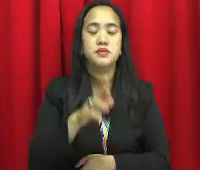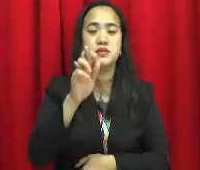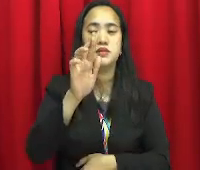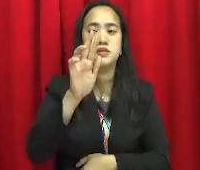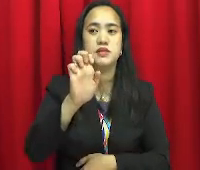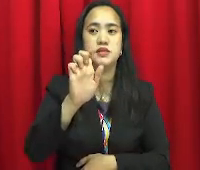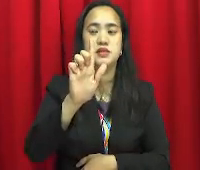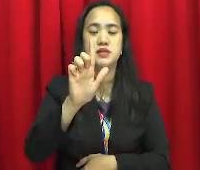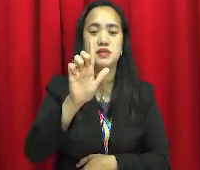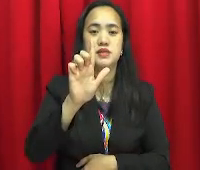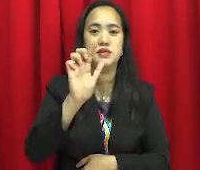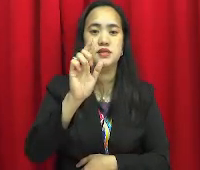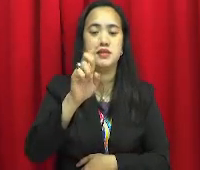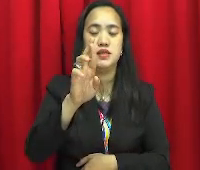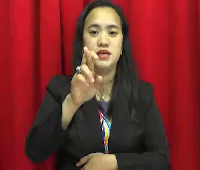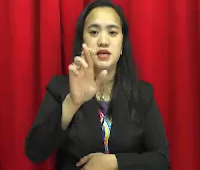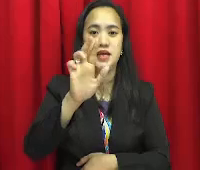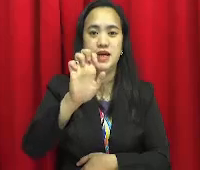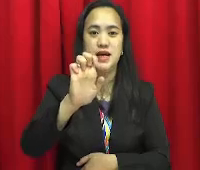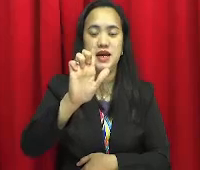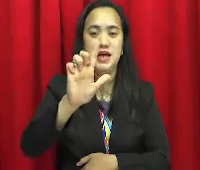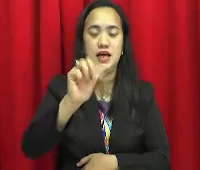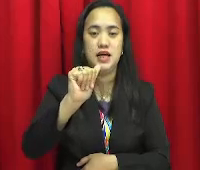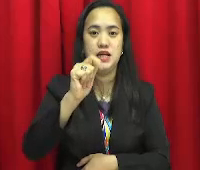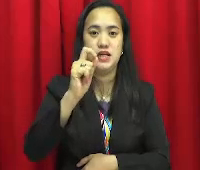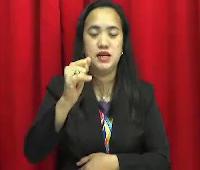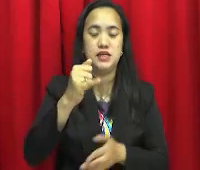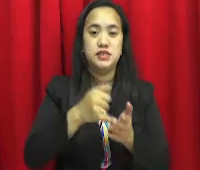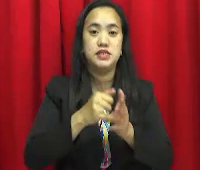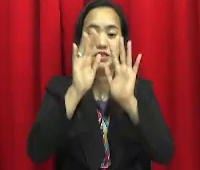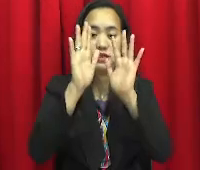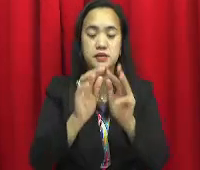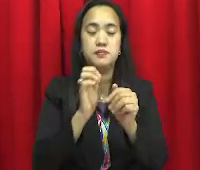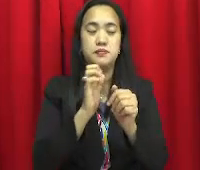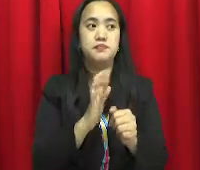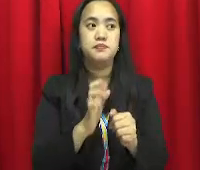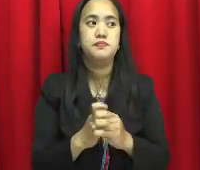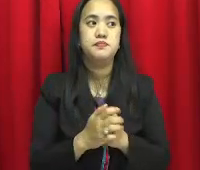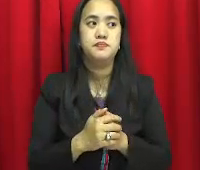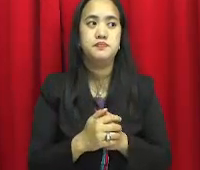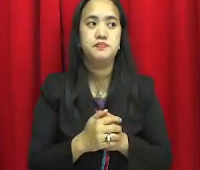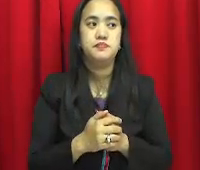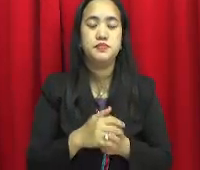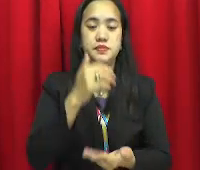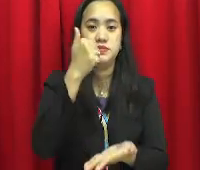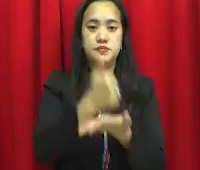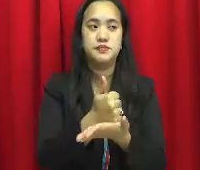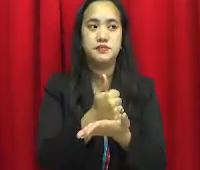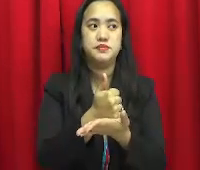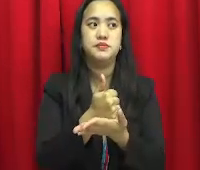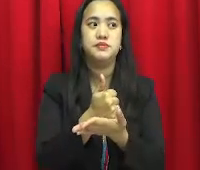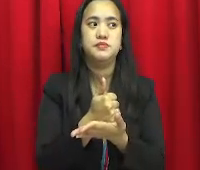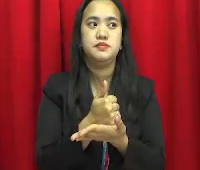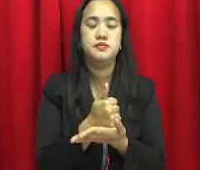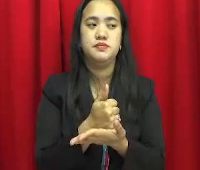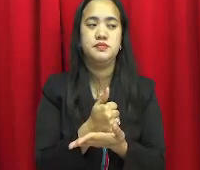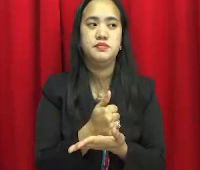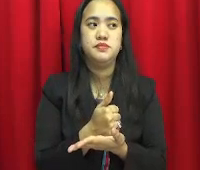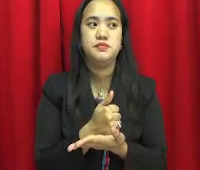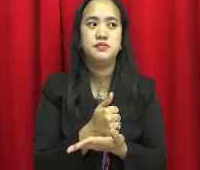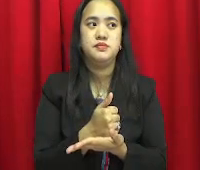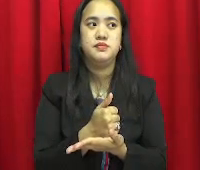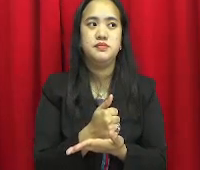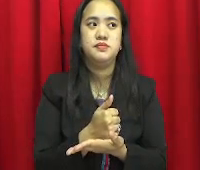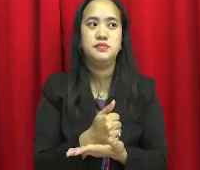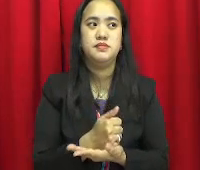isang asawa, maglalaki, magbabae, ay applicable po ito. Sabi ni Jacob, amen po, Pastor. Nauhulog po ang